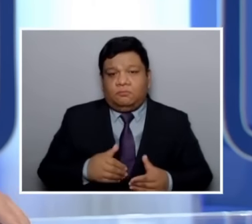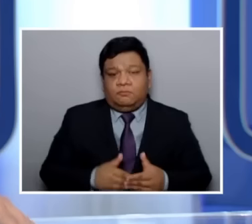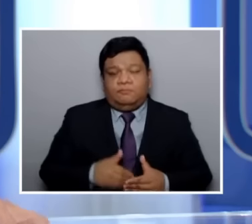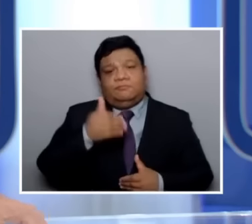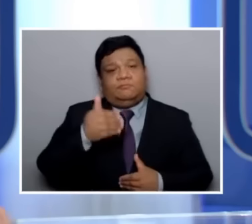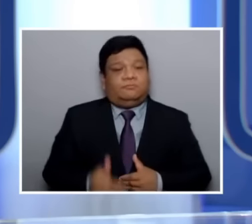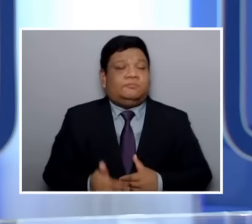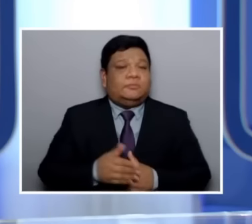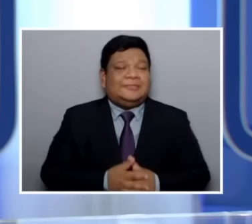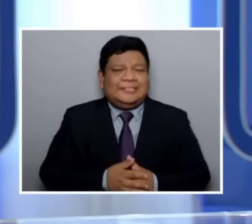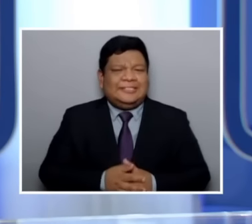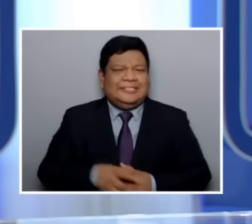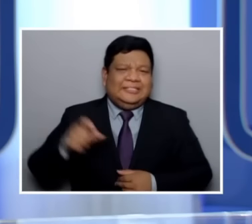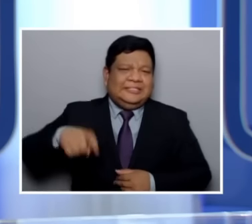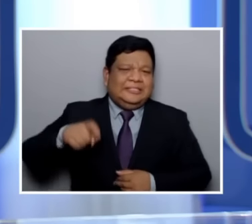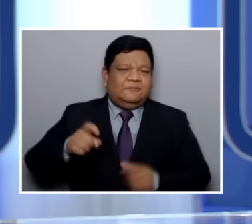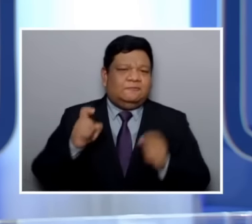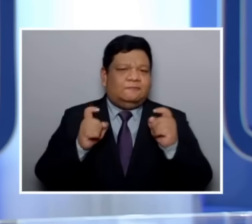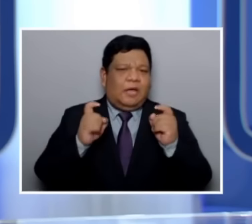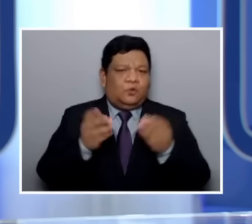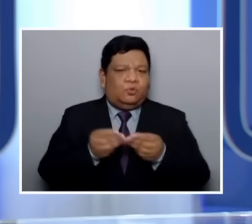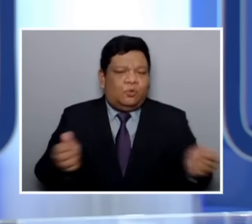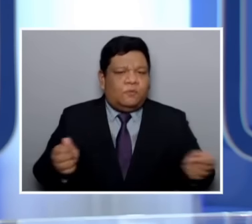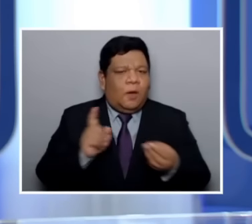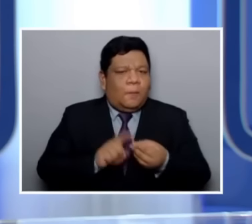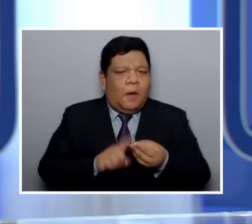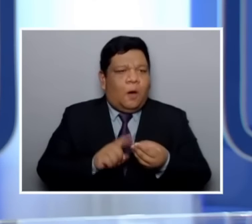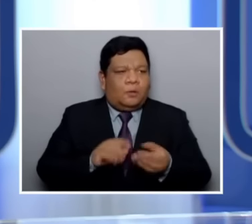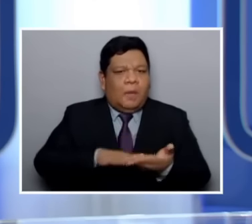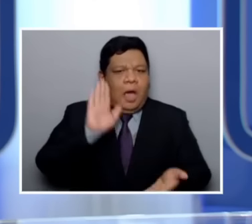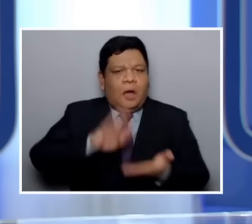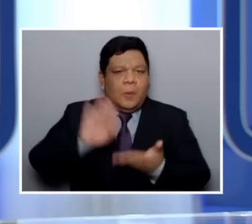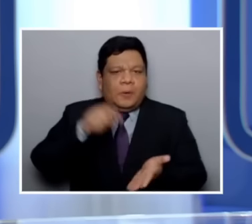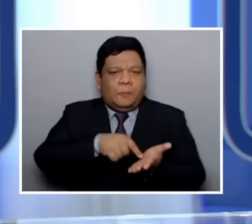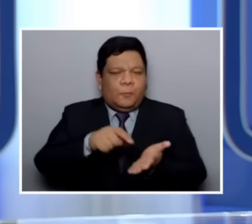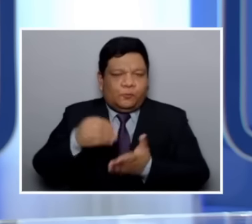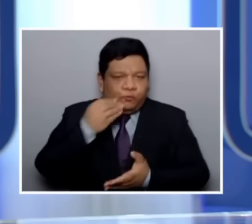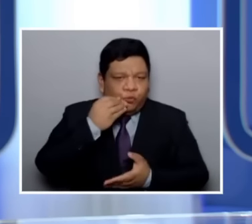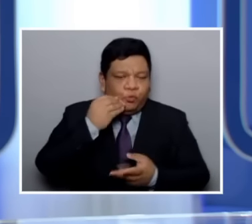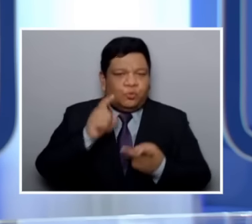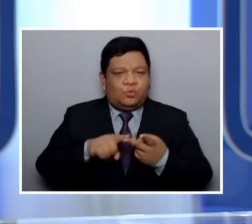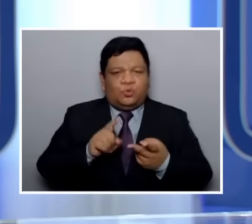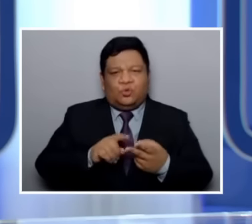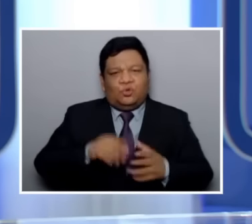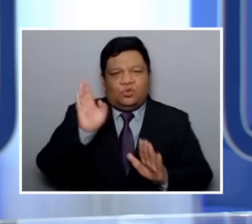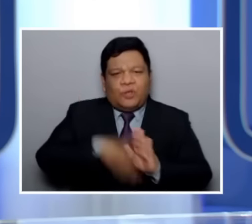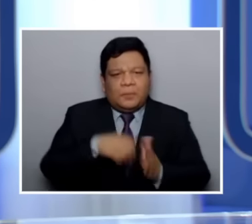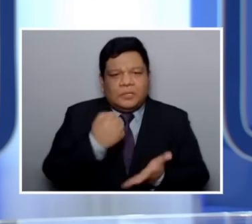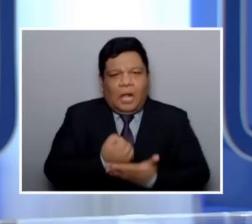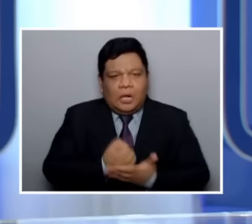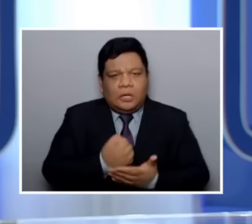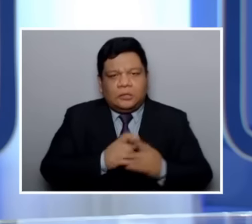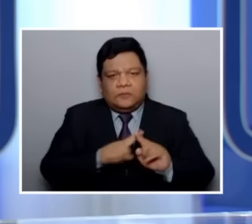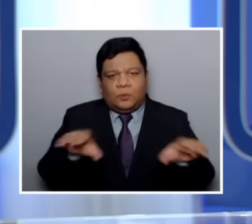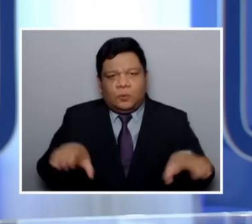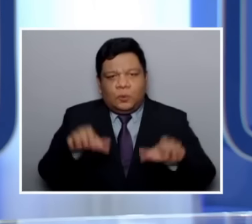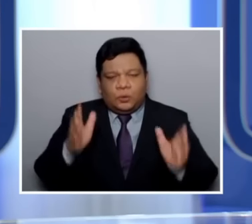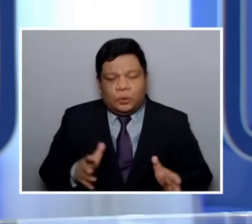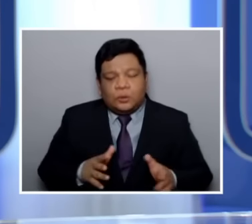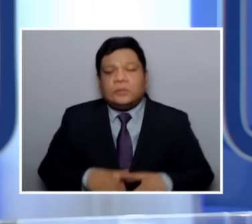Agarang aksyon kaugnay sa mataas na presyo ng mga bilihin at mababang sahod ng mga manggagawa. Ito ang